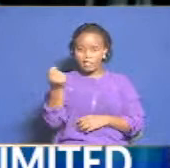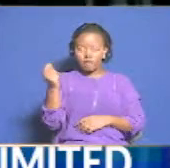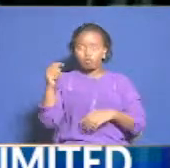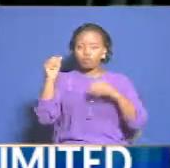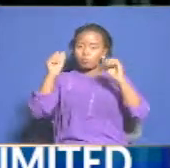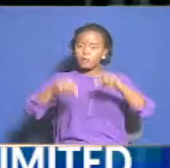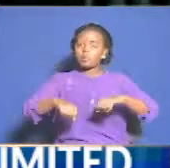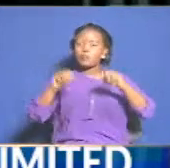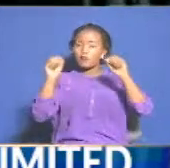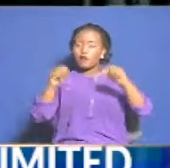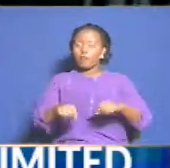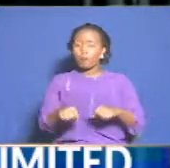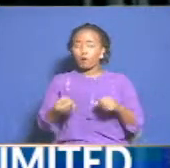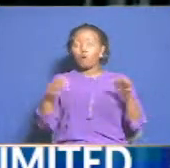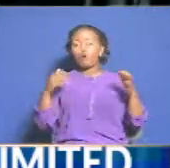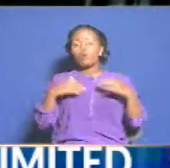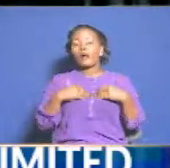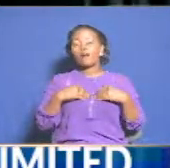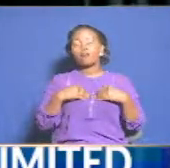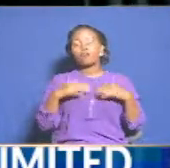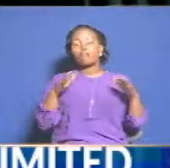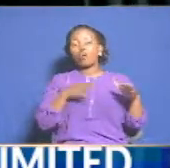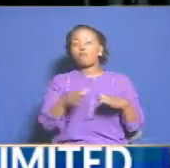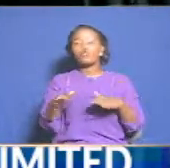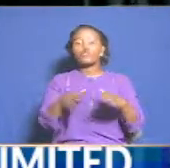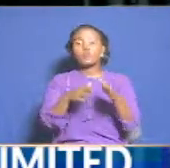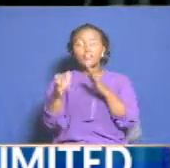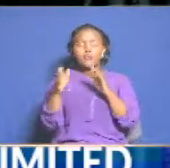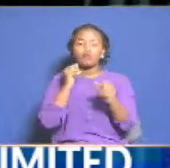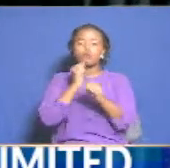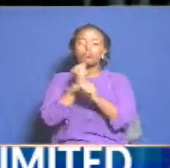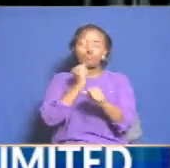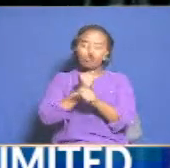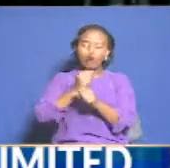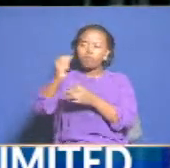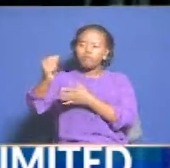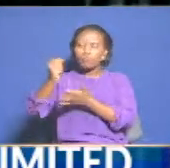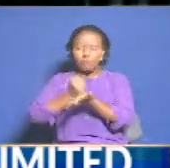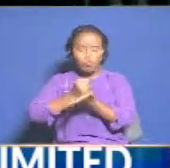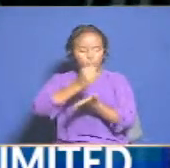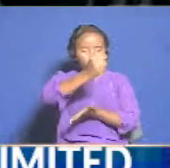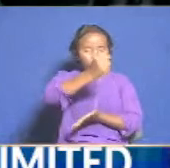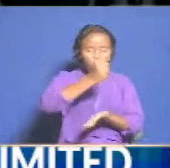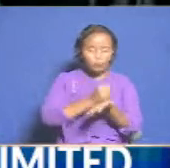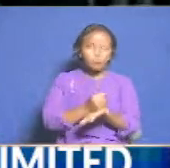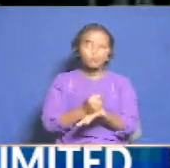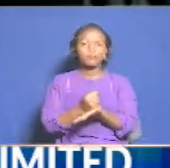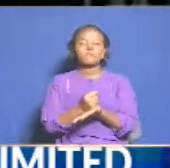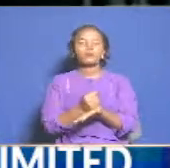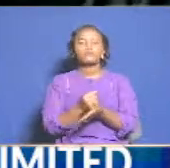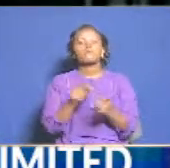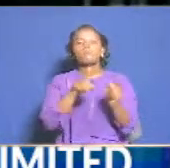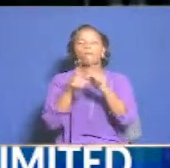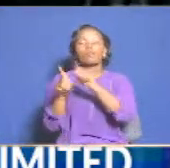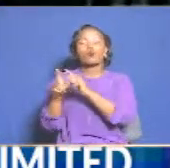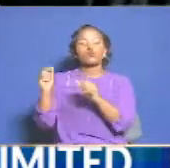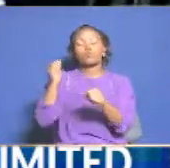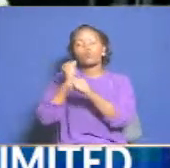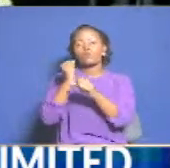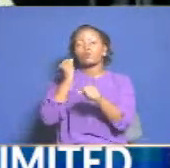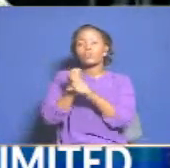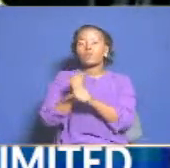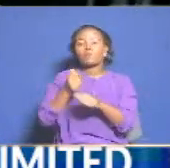waweze kuwa na nafasi za kazi ambazo zinastahili. Kazi ambayo